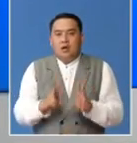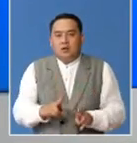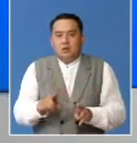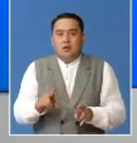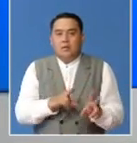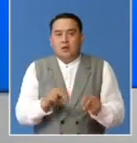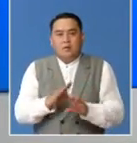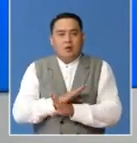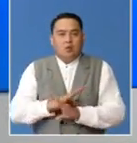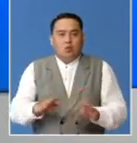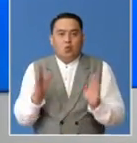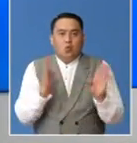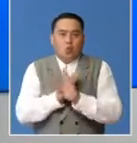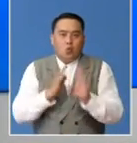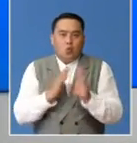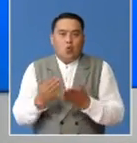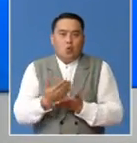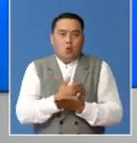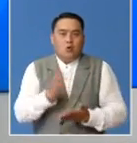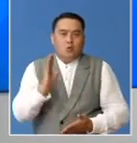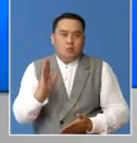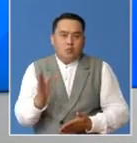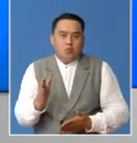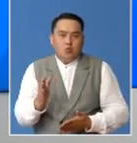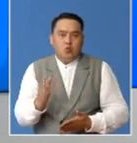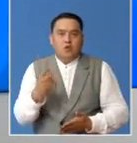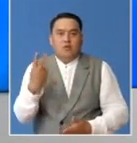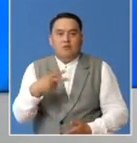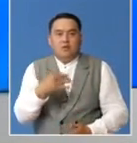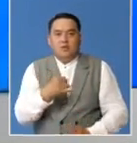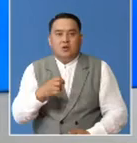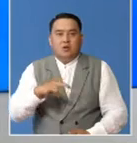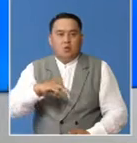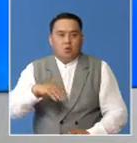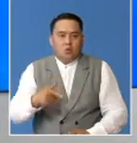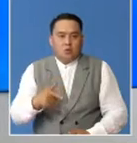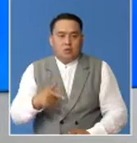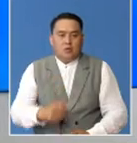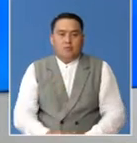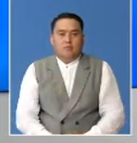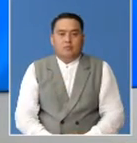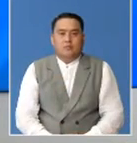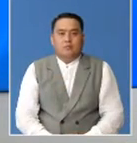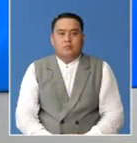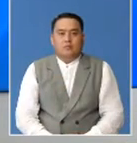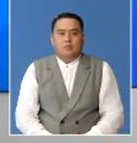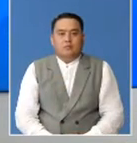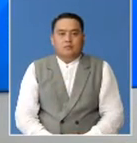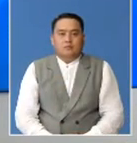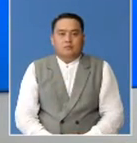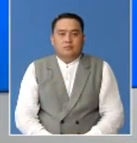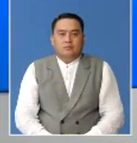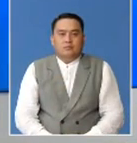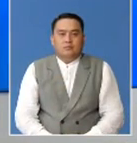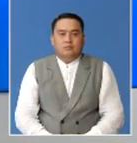на неблагоприятные погодные условия, ожидаемый урожай должен превысить 20 миллионов тонн. Подробнее об этих и других новостях в обзоре